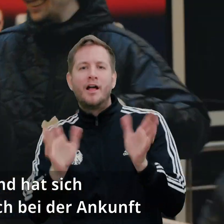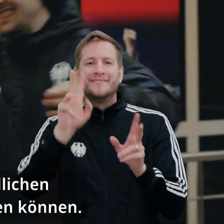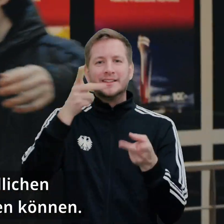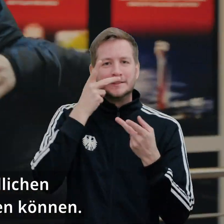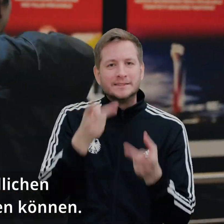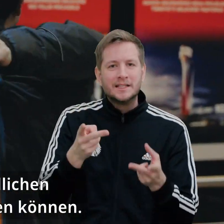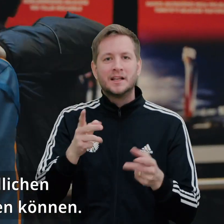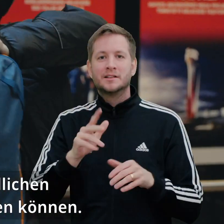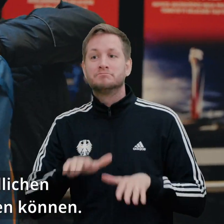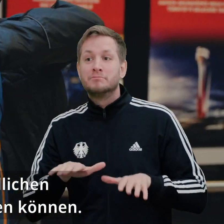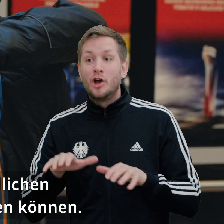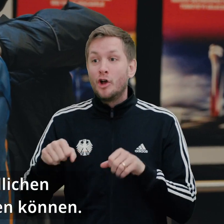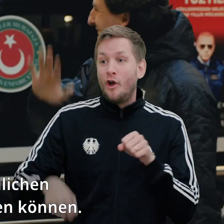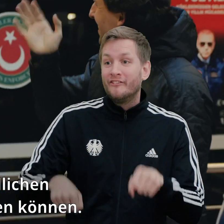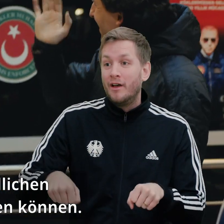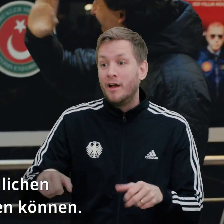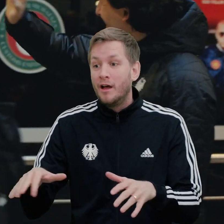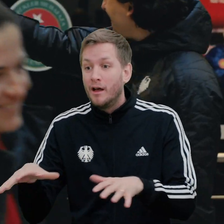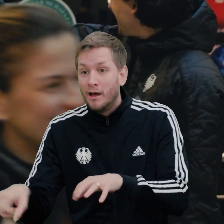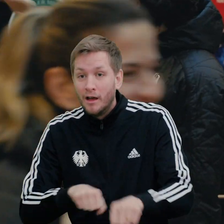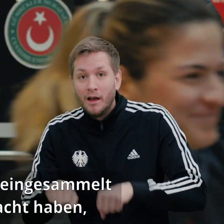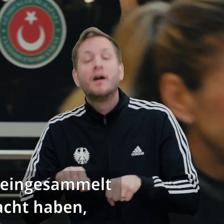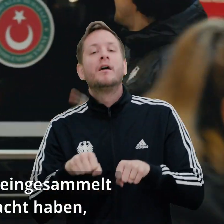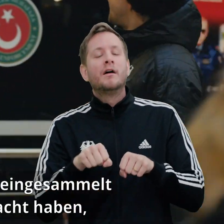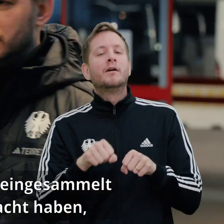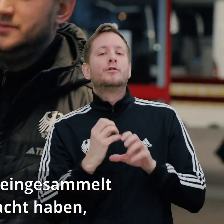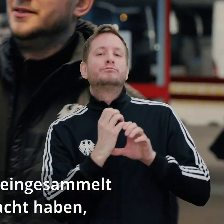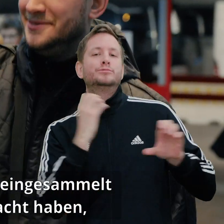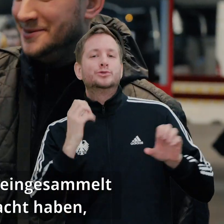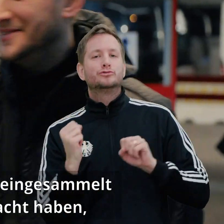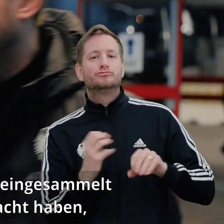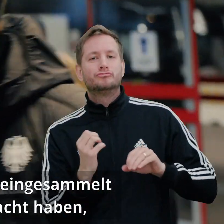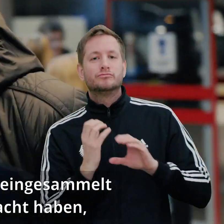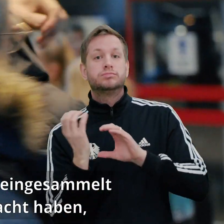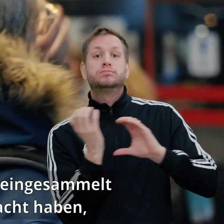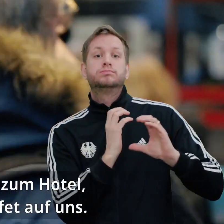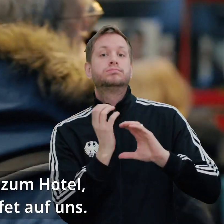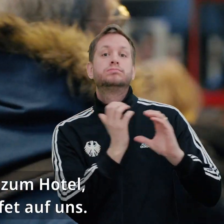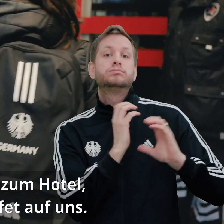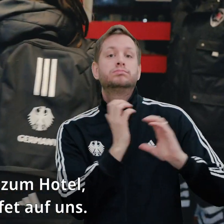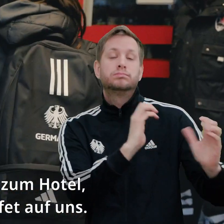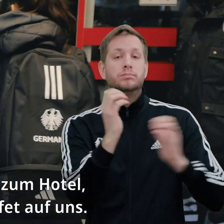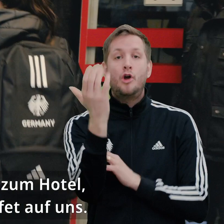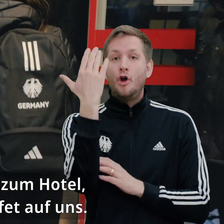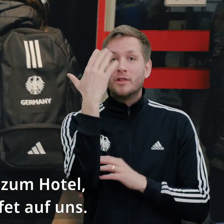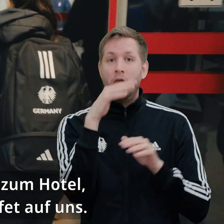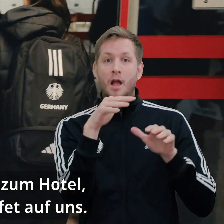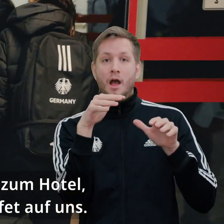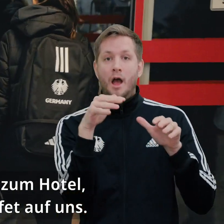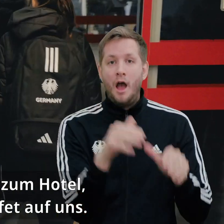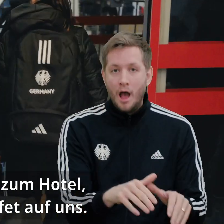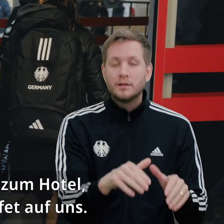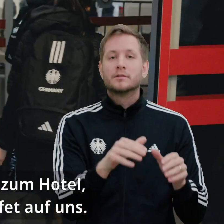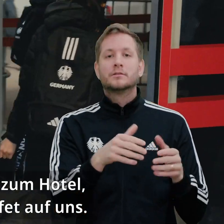Ankunft mit unterschiedlichen Ländern austauschen können. Nachdem wir die Koffer eingesammelt und in den Bus gebracht haben, ging es mit dem Bus zum